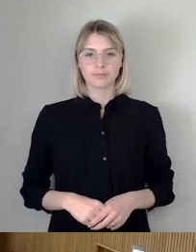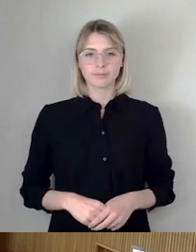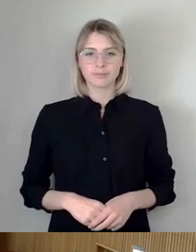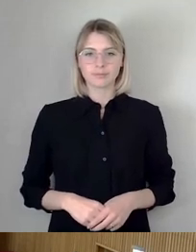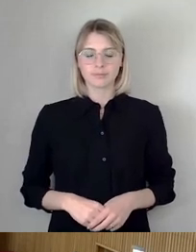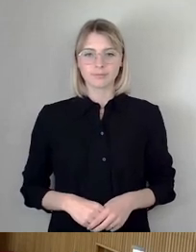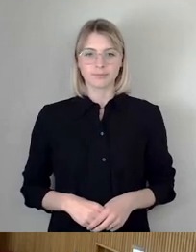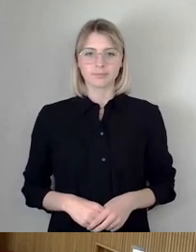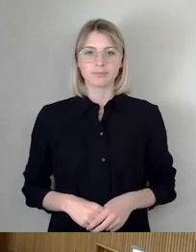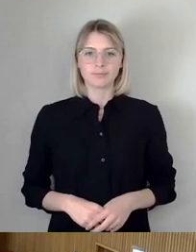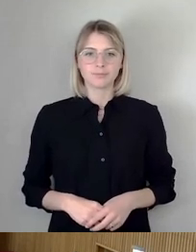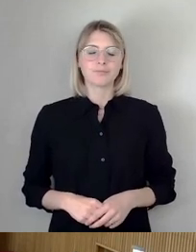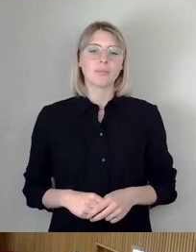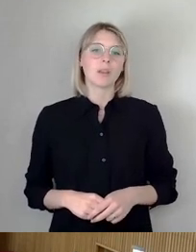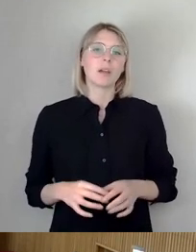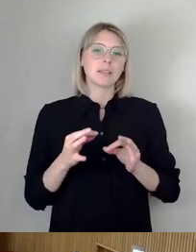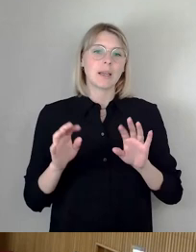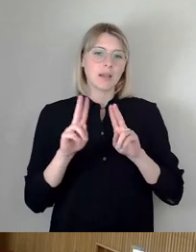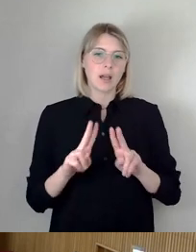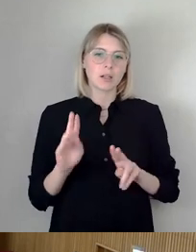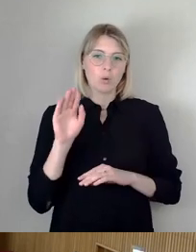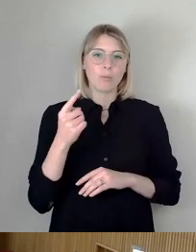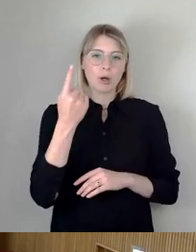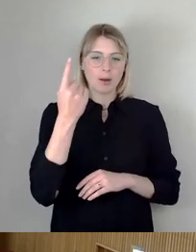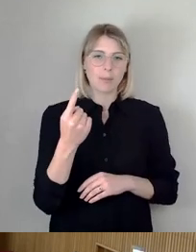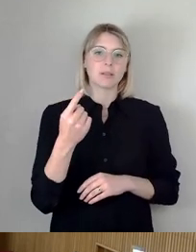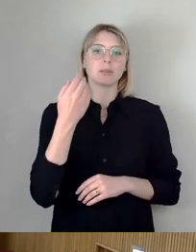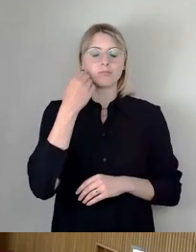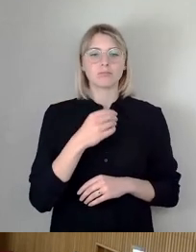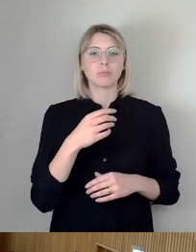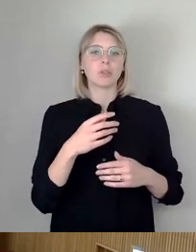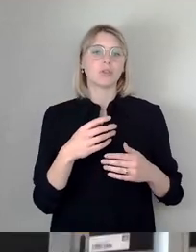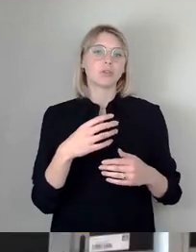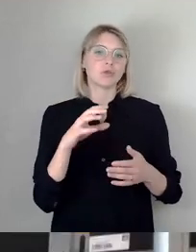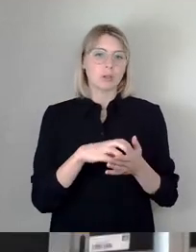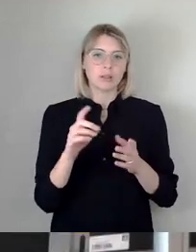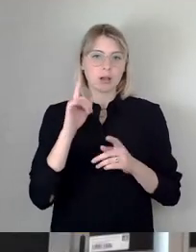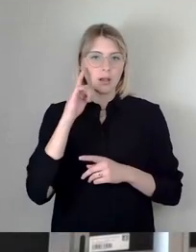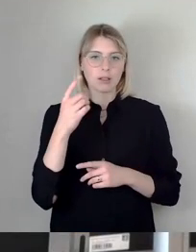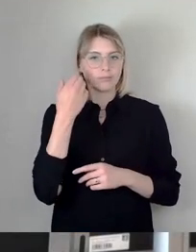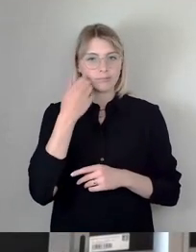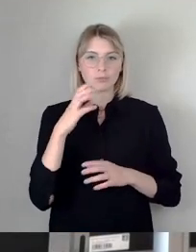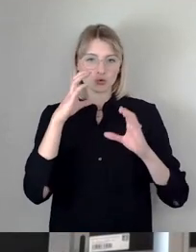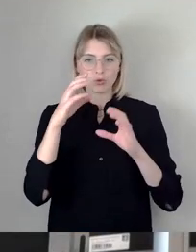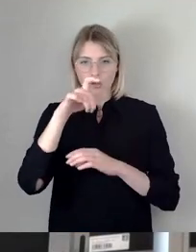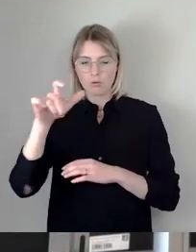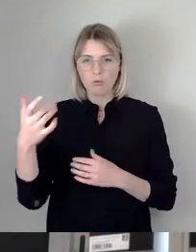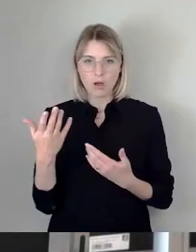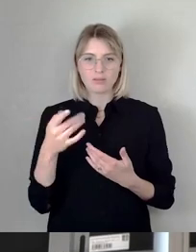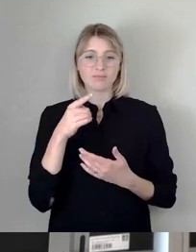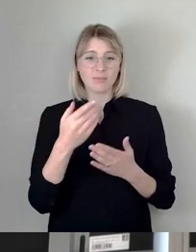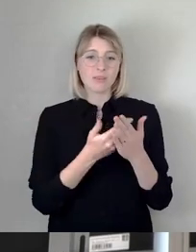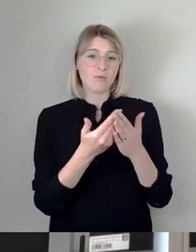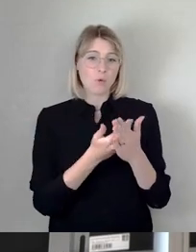Ja, sehr geehrter Oberbürgermeister, sehr geehrte Stadträte, liebe Zuschauer. Mit dieser Vorlage hier soll die Aufhebung